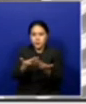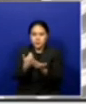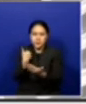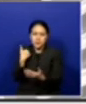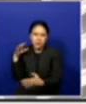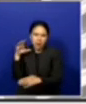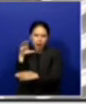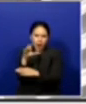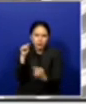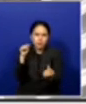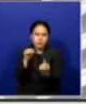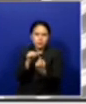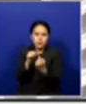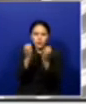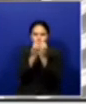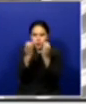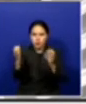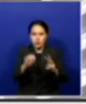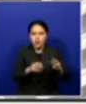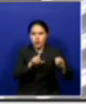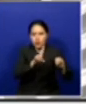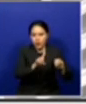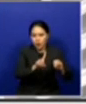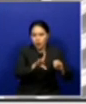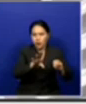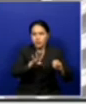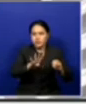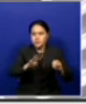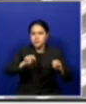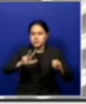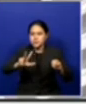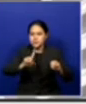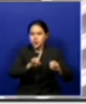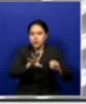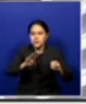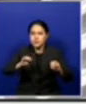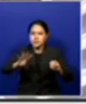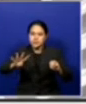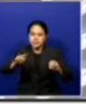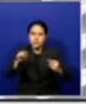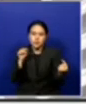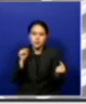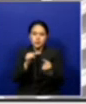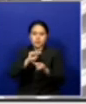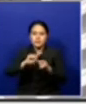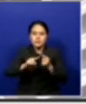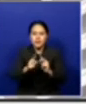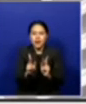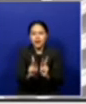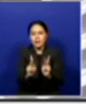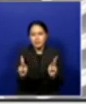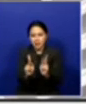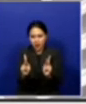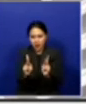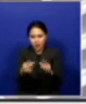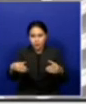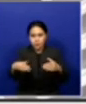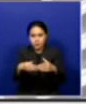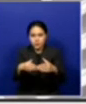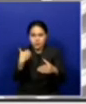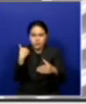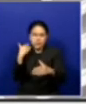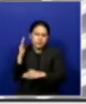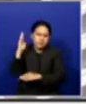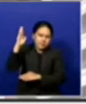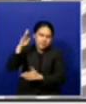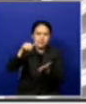าตรา143 144ครับเข้าใจว่าเพื่อนสมาชิกที่เป็นกรรมการนะครับจะเสนอความเห็นในการ